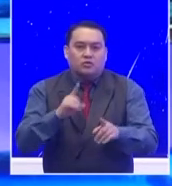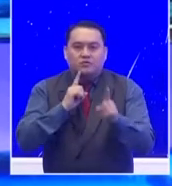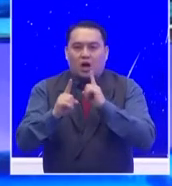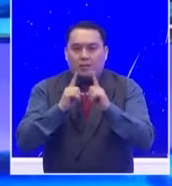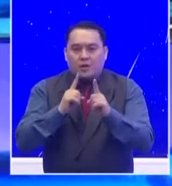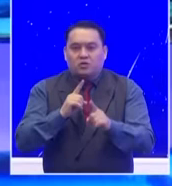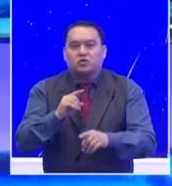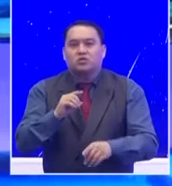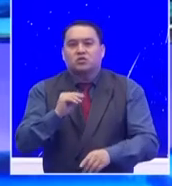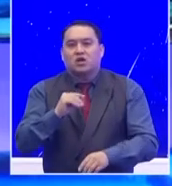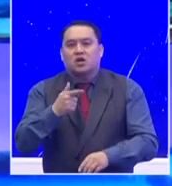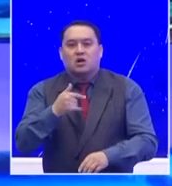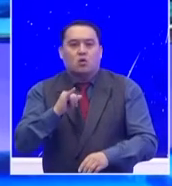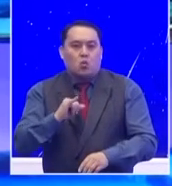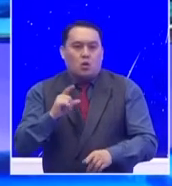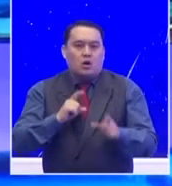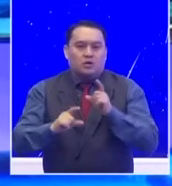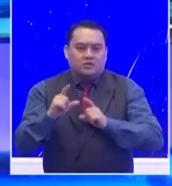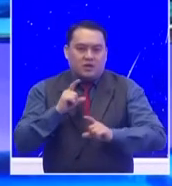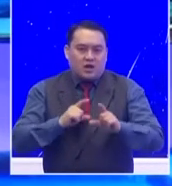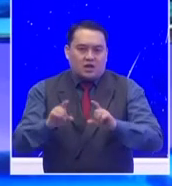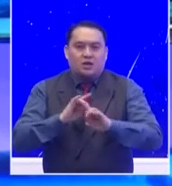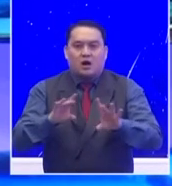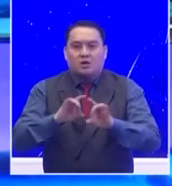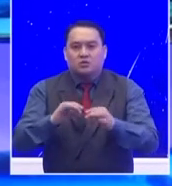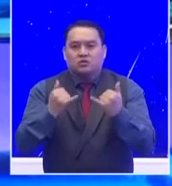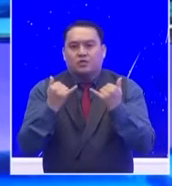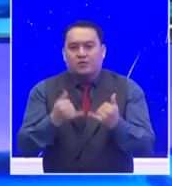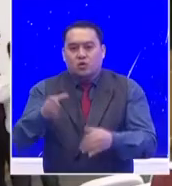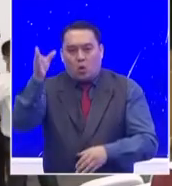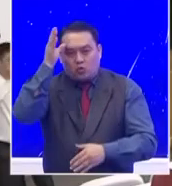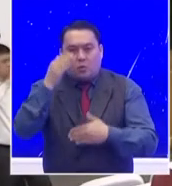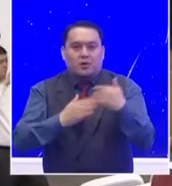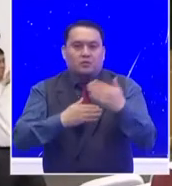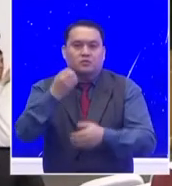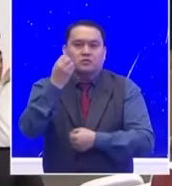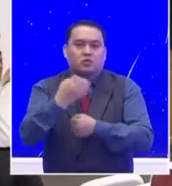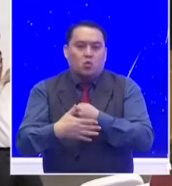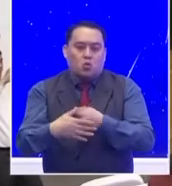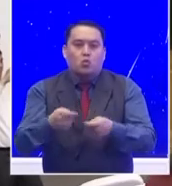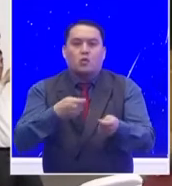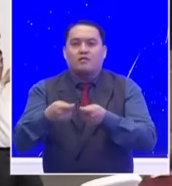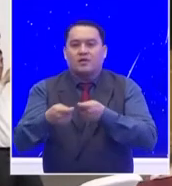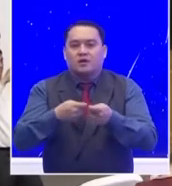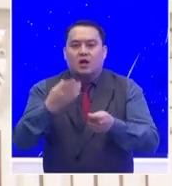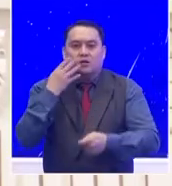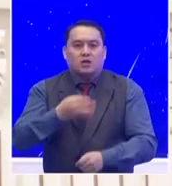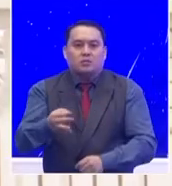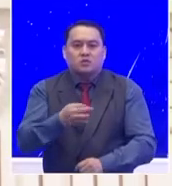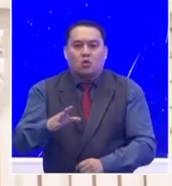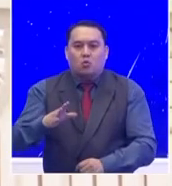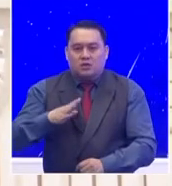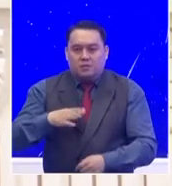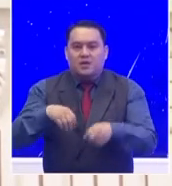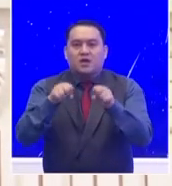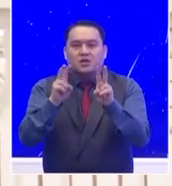областном семинаре, организованном ЖТСУским государственным университетом имени Ильяса Жансугурова и научно-практическим центром управления образования